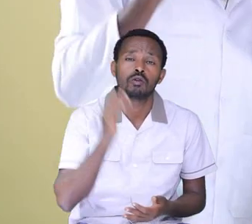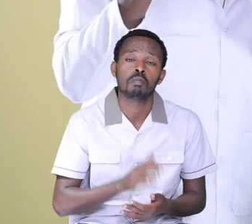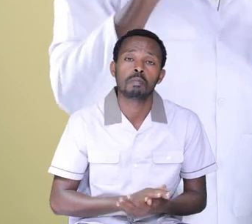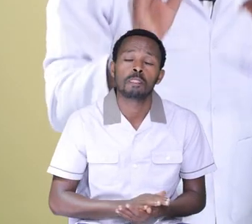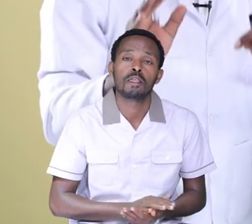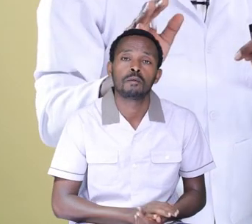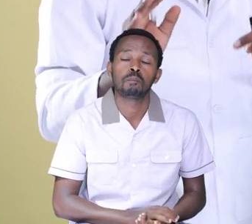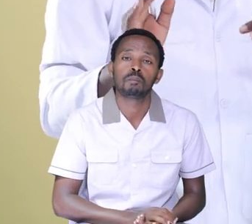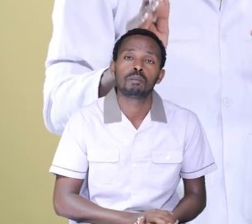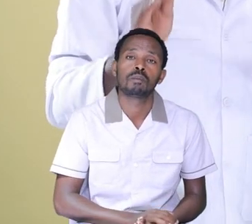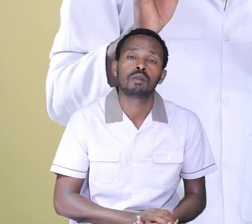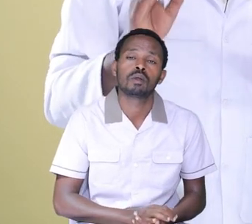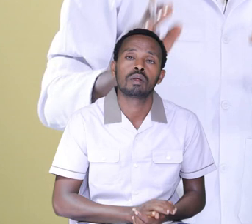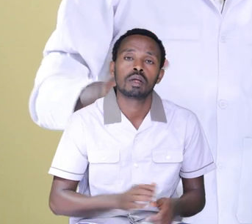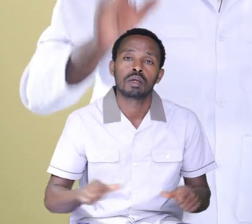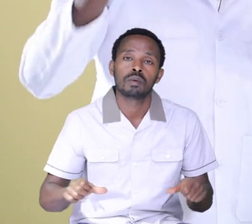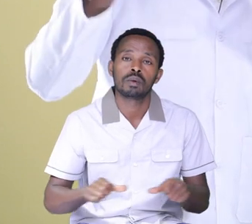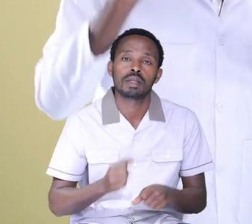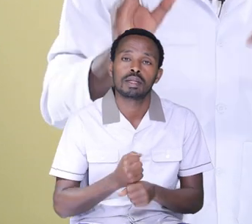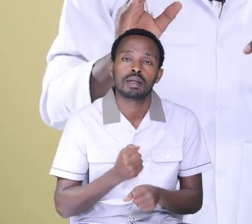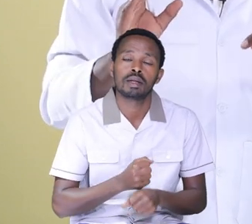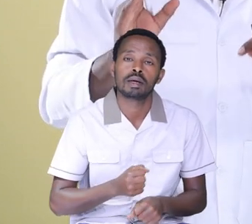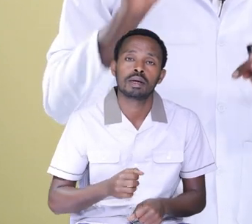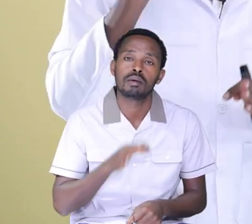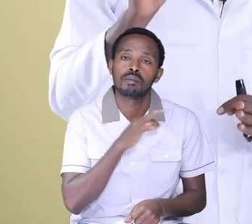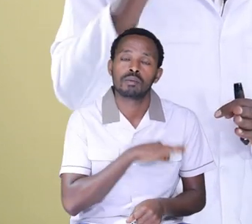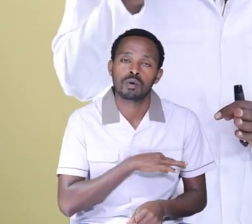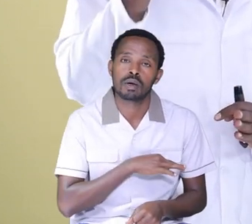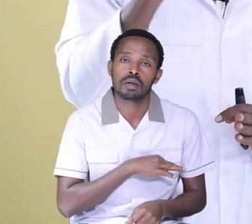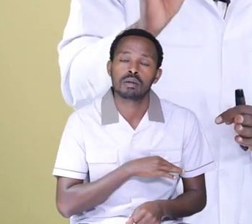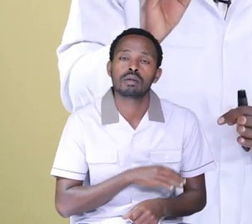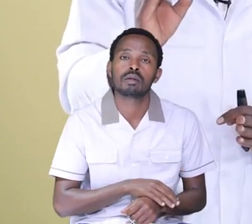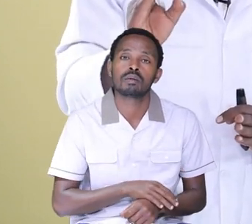dalaga cijatastaw unity dalaga buastaw